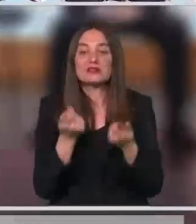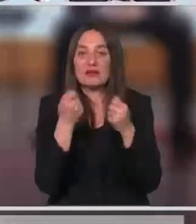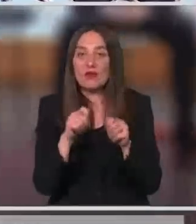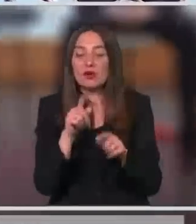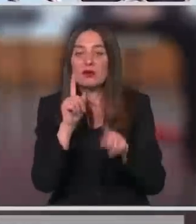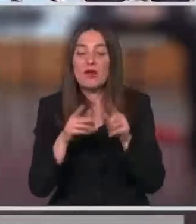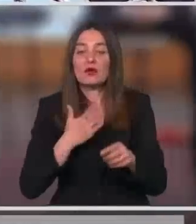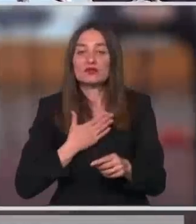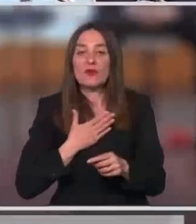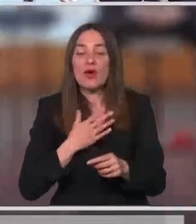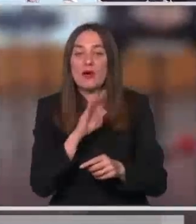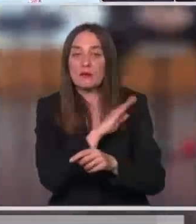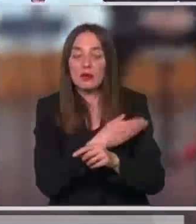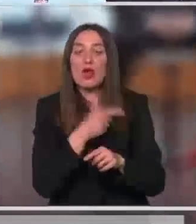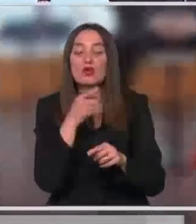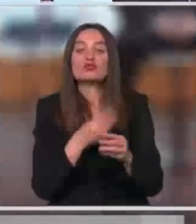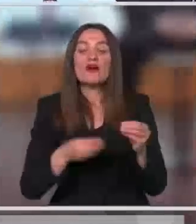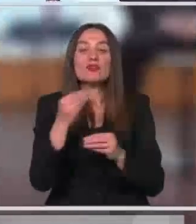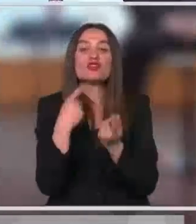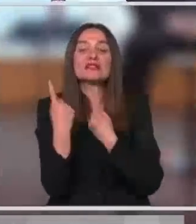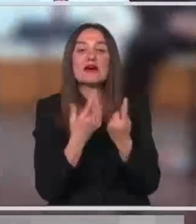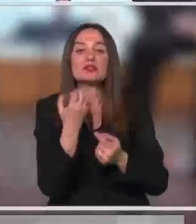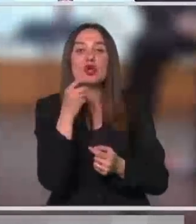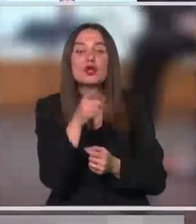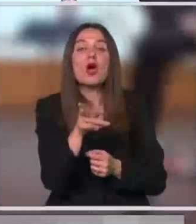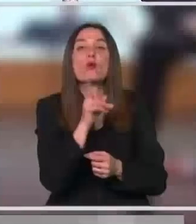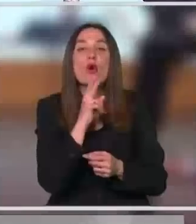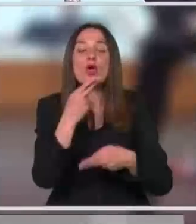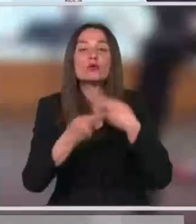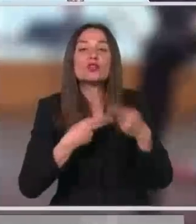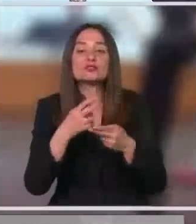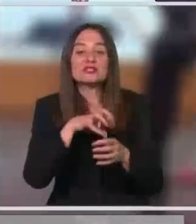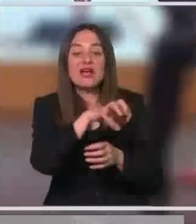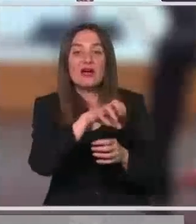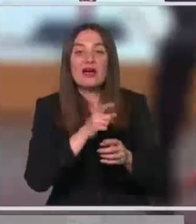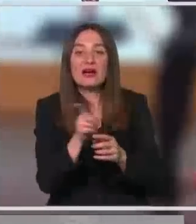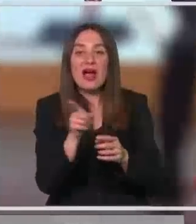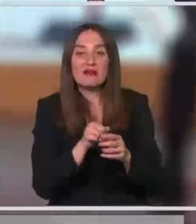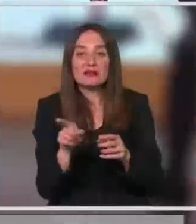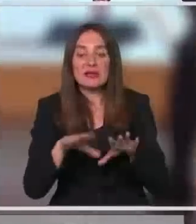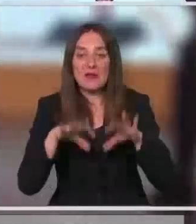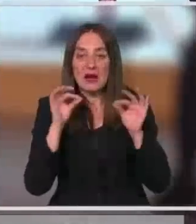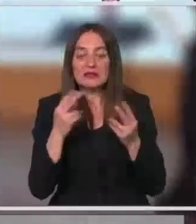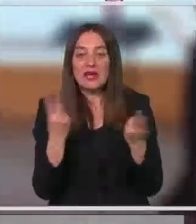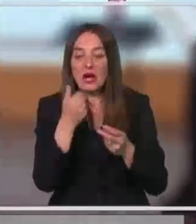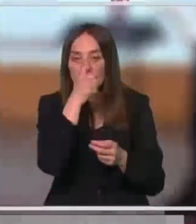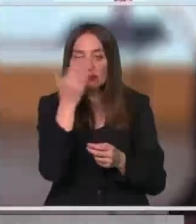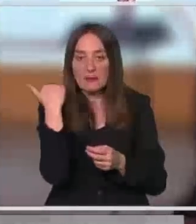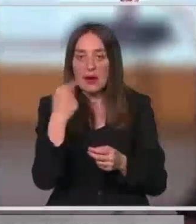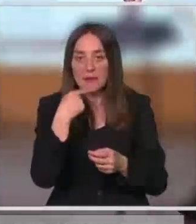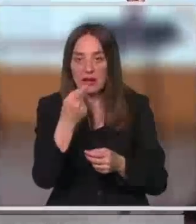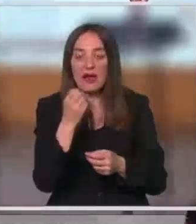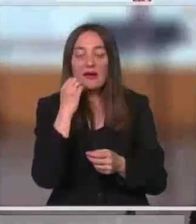neke svoje pogone, ali to će više zavisiti od toga u kojoj industrijskoj grani se nalazi. Jer, kao što sam malo čas